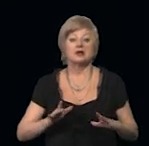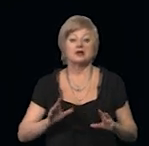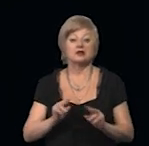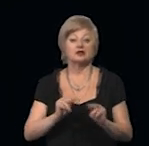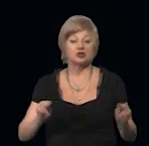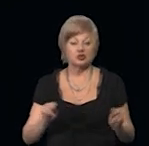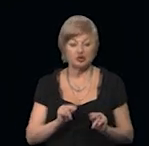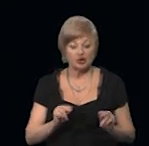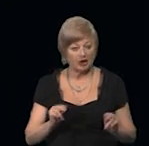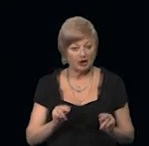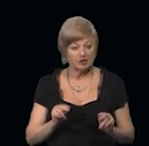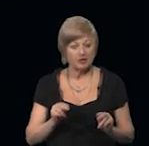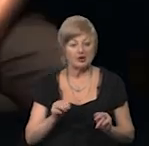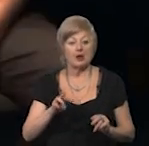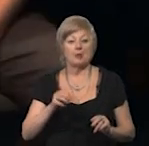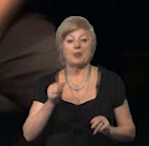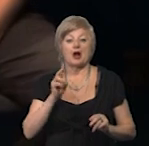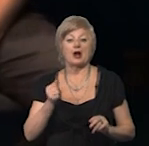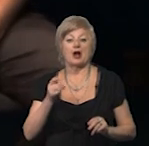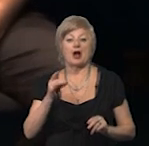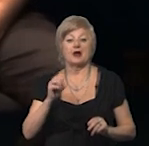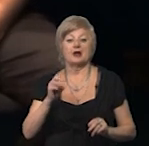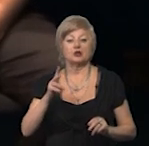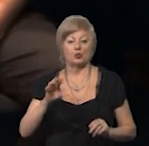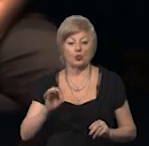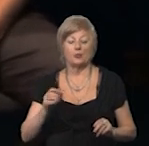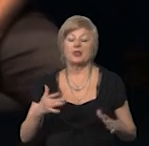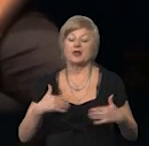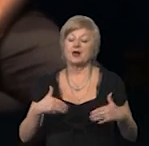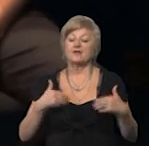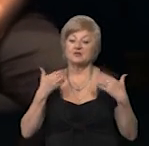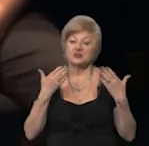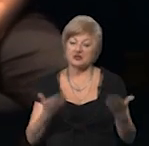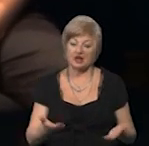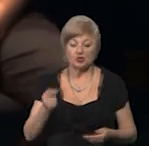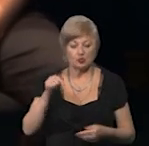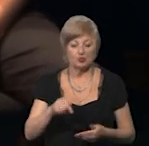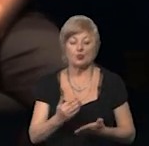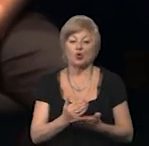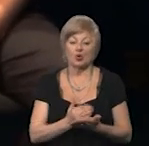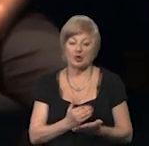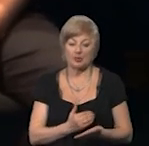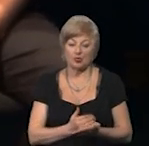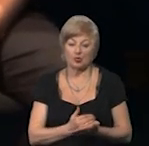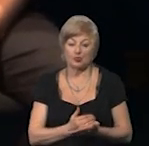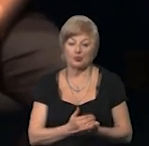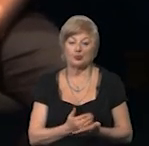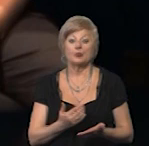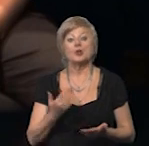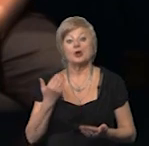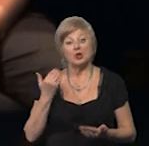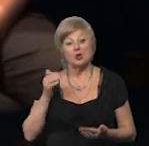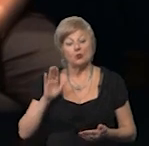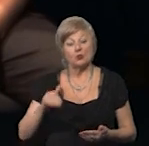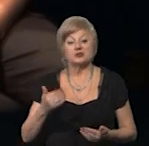«Цігун Тайдзі» Юрій Макаренко. Я вас вітаю в студії «Рефрену». І ось, власне, з останнього амплуа вашого